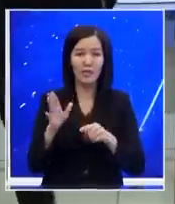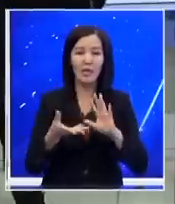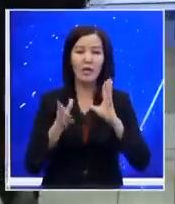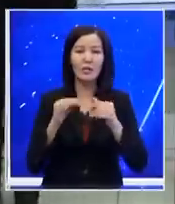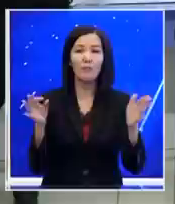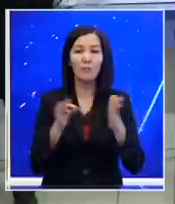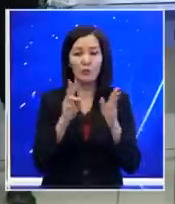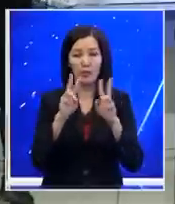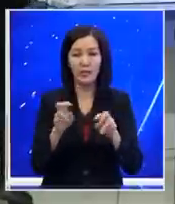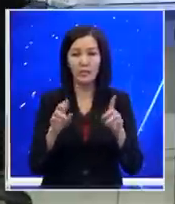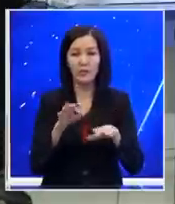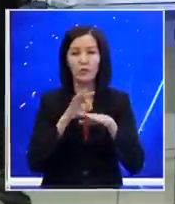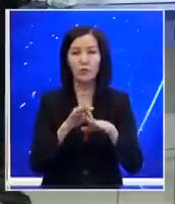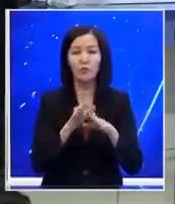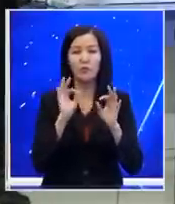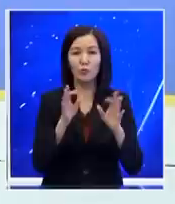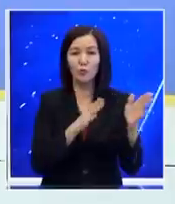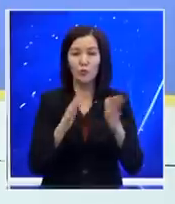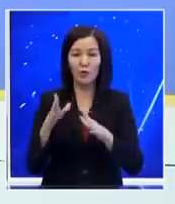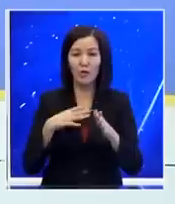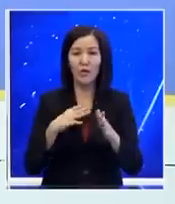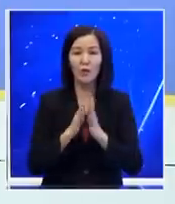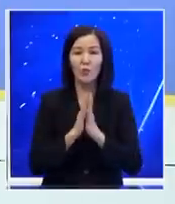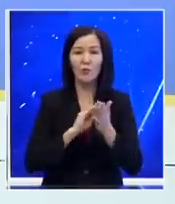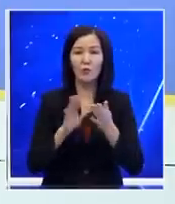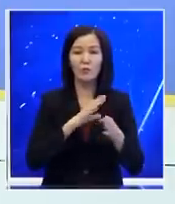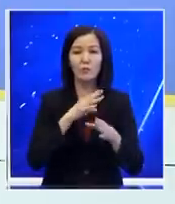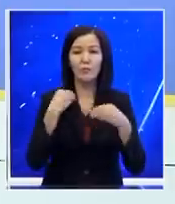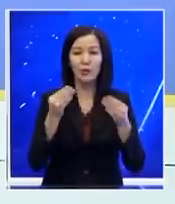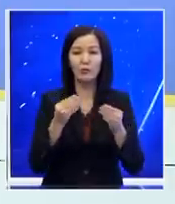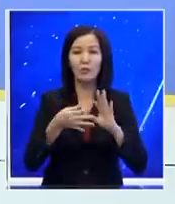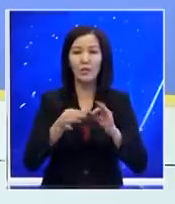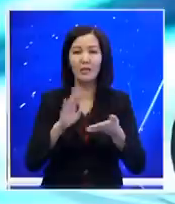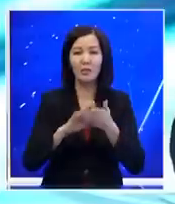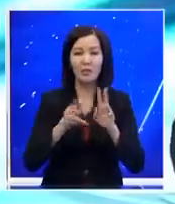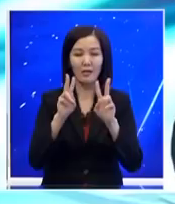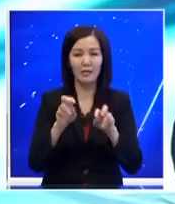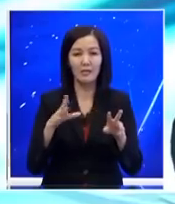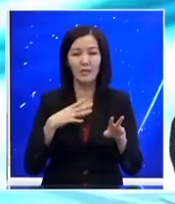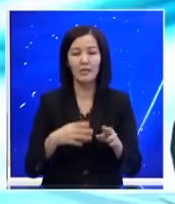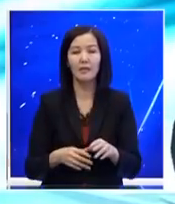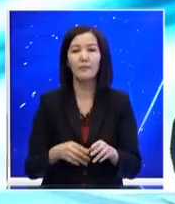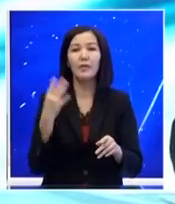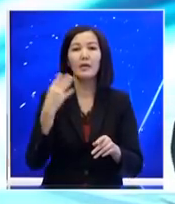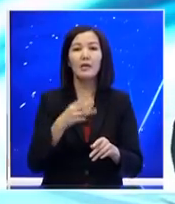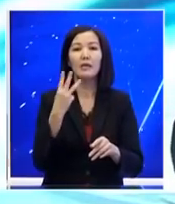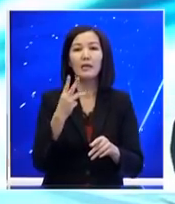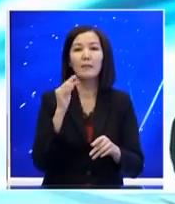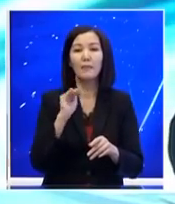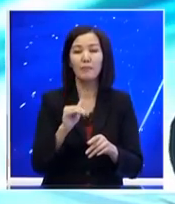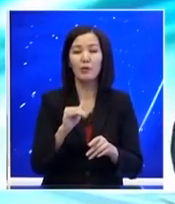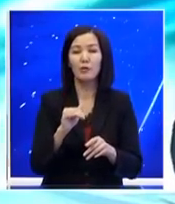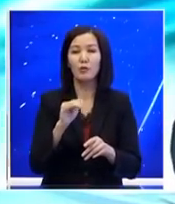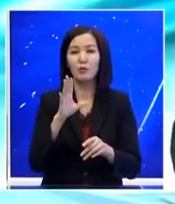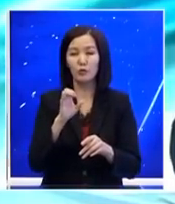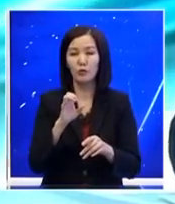мақсатта тексеру жүргізу жолға қойылған. Яғни өтініш берушінің нақты жағдайы қаралады. Бұл 42500 жұмыс